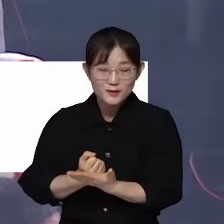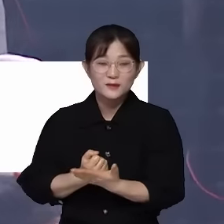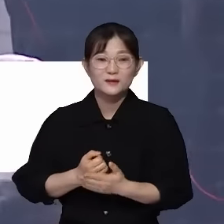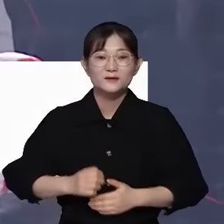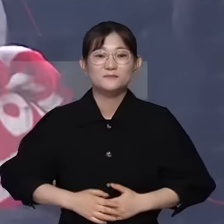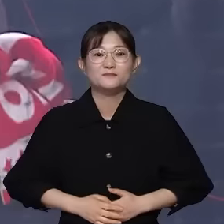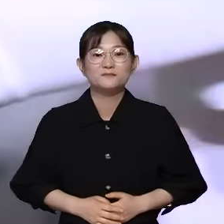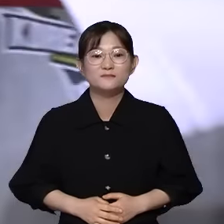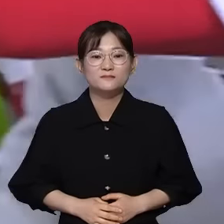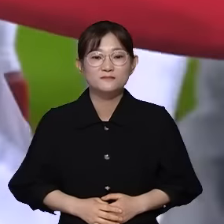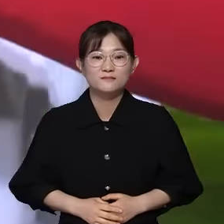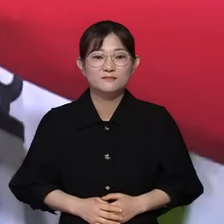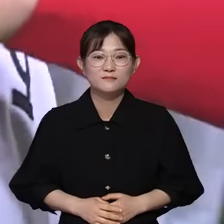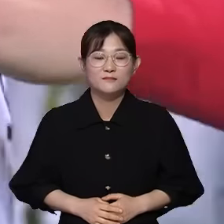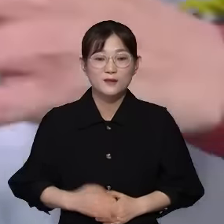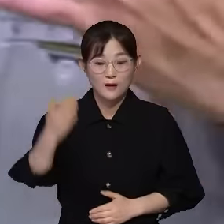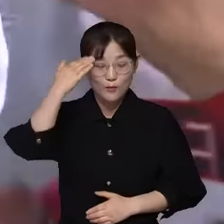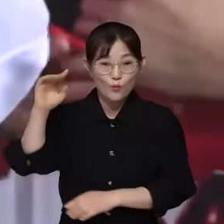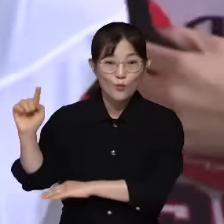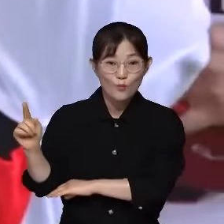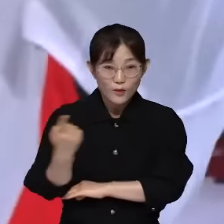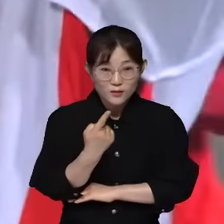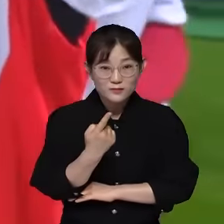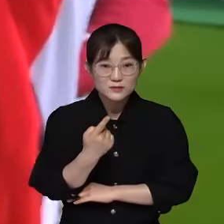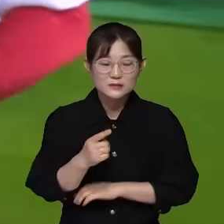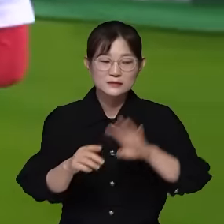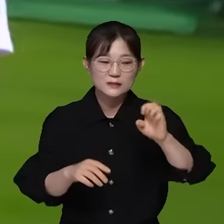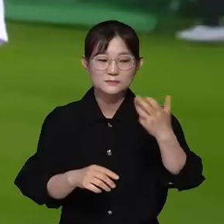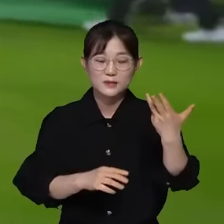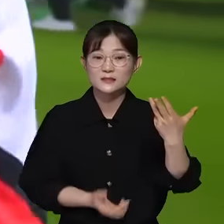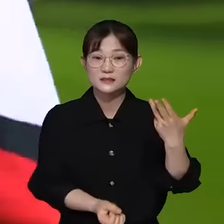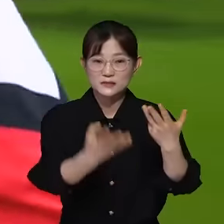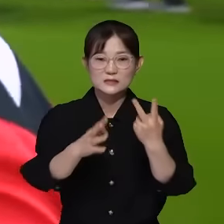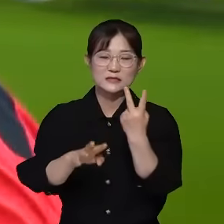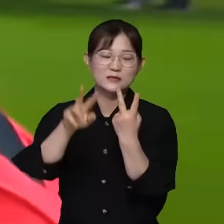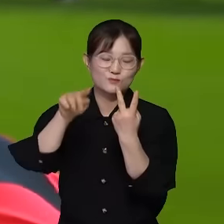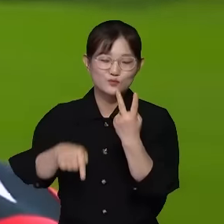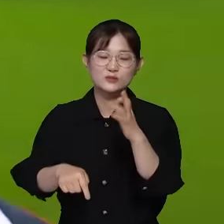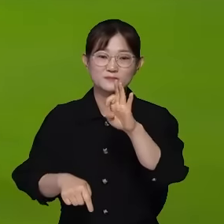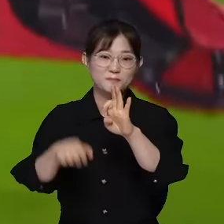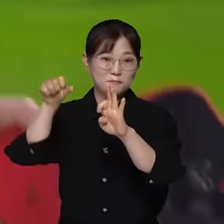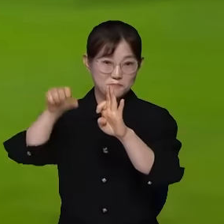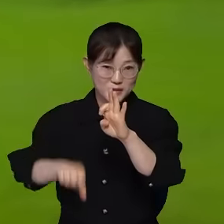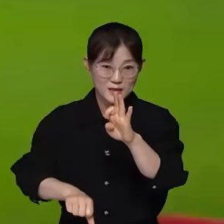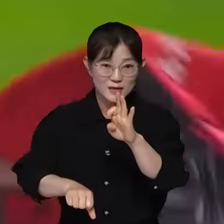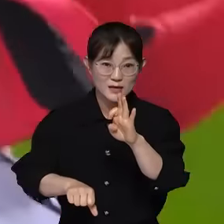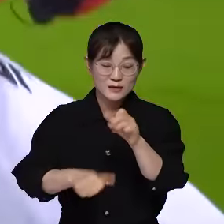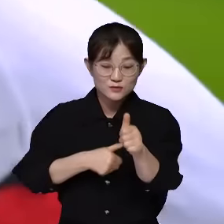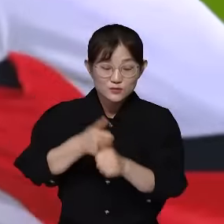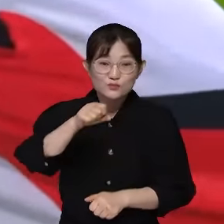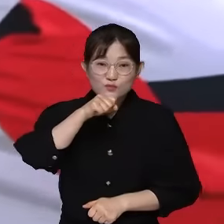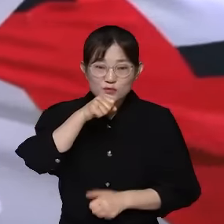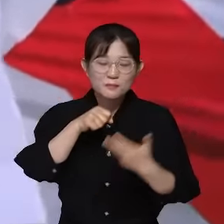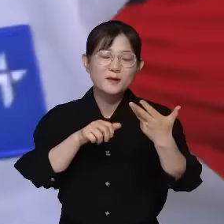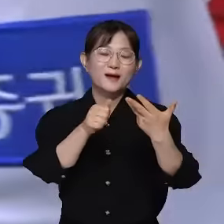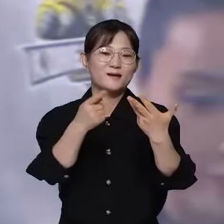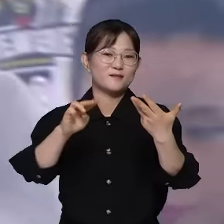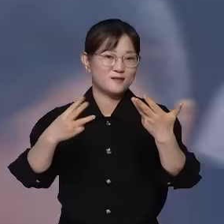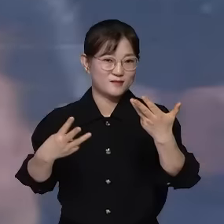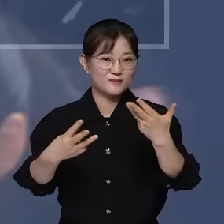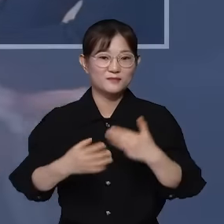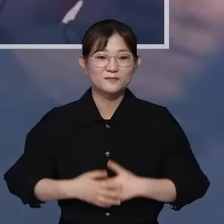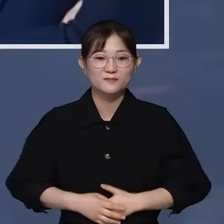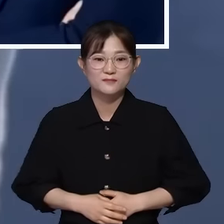없습니다. 이로써 한국 시리즈 전적은 48승 2무 14패, 승률은 무려 8할에 달합니다.